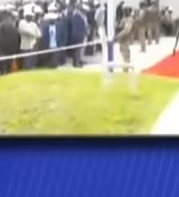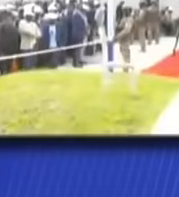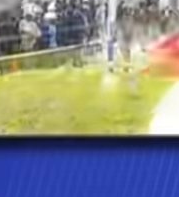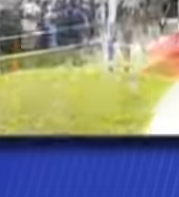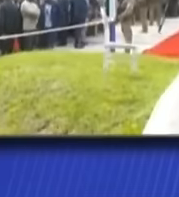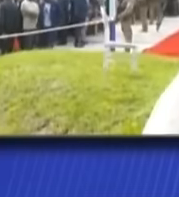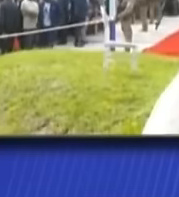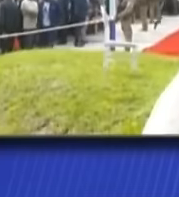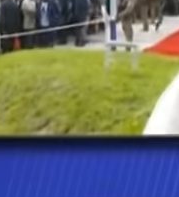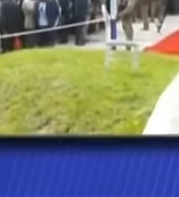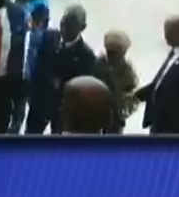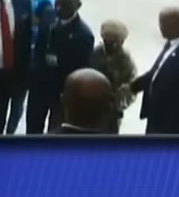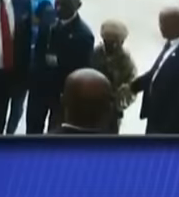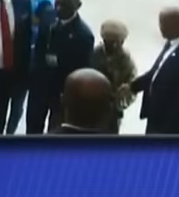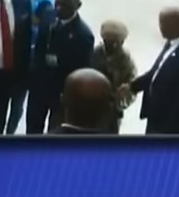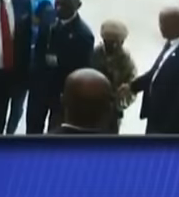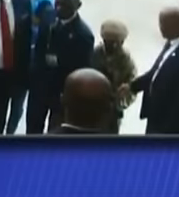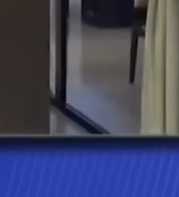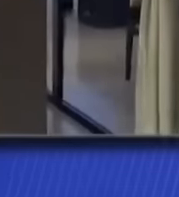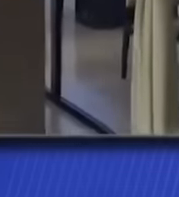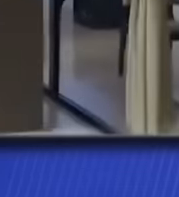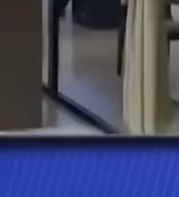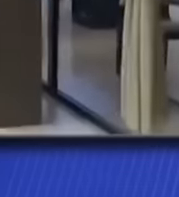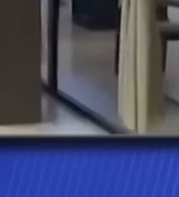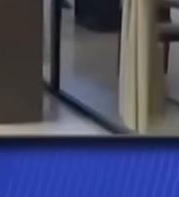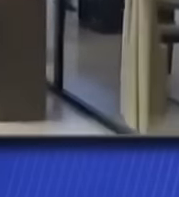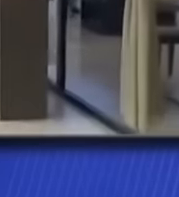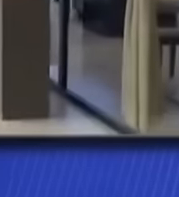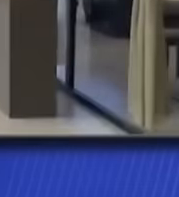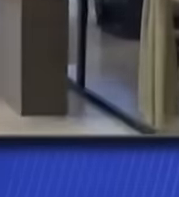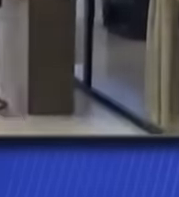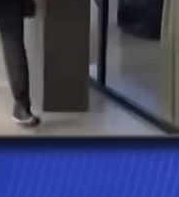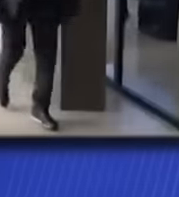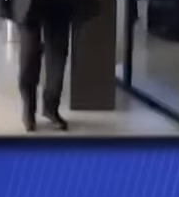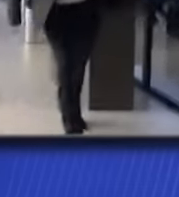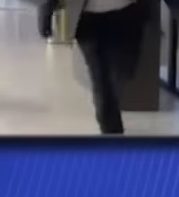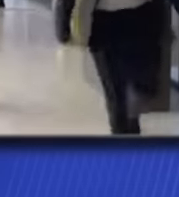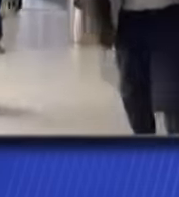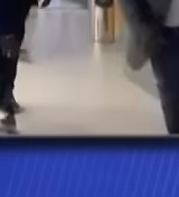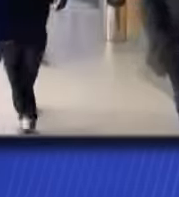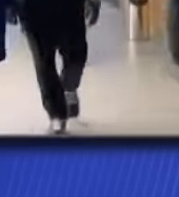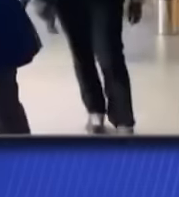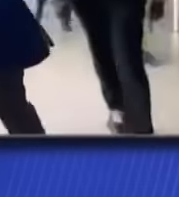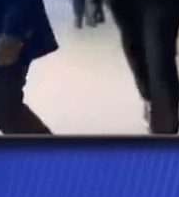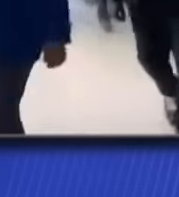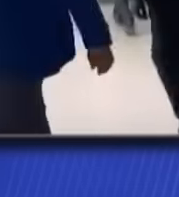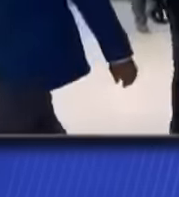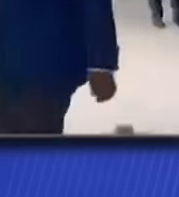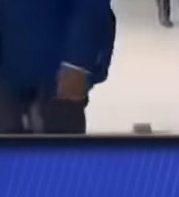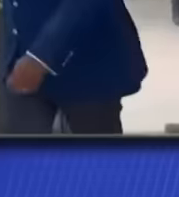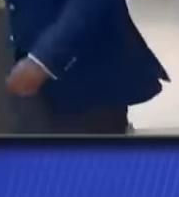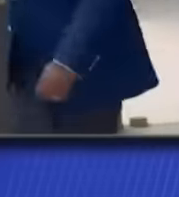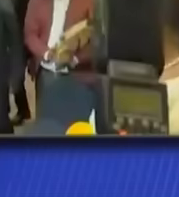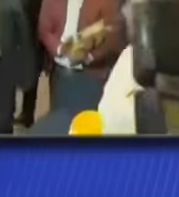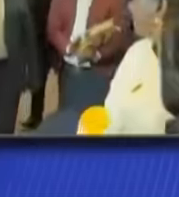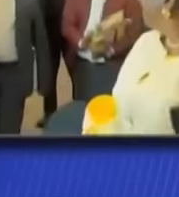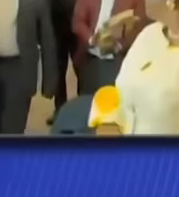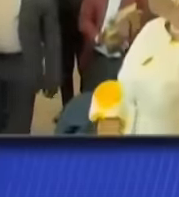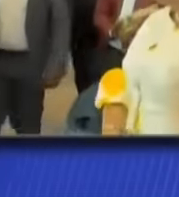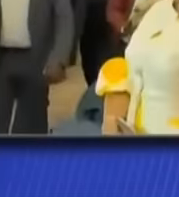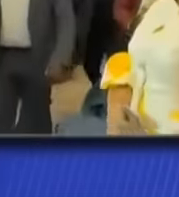innovation dans son système fiscal avec l'usage de la facture électronique normalisée et des dispositions électroniques